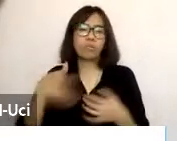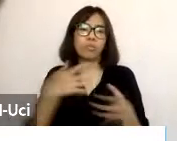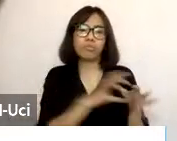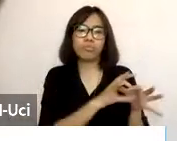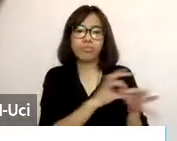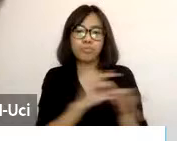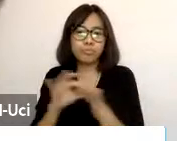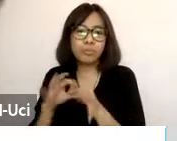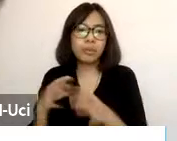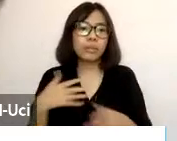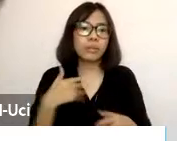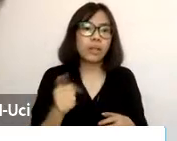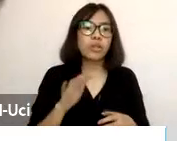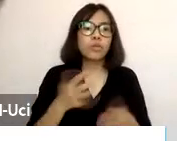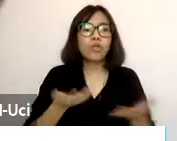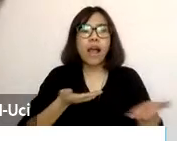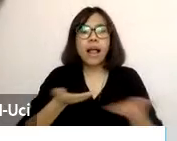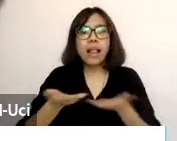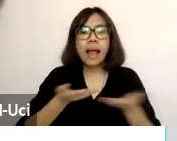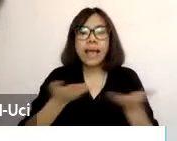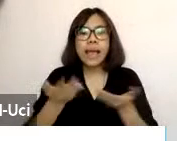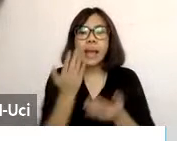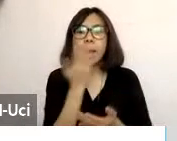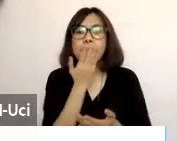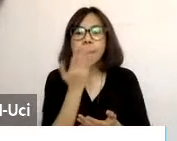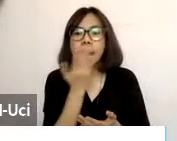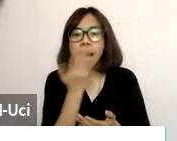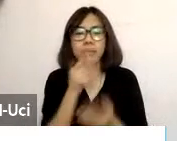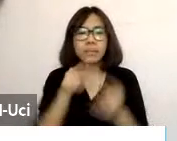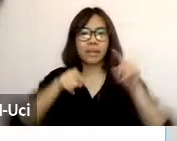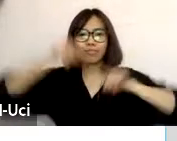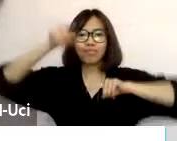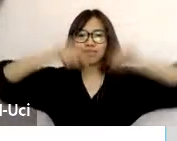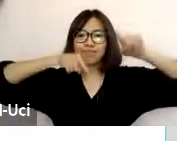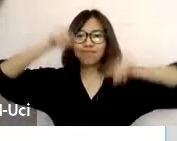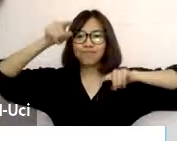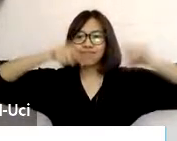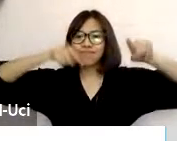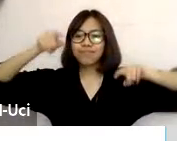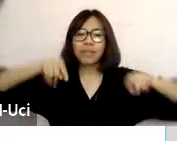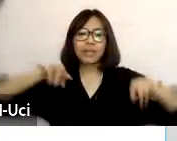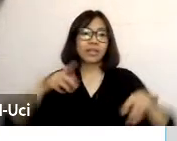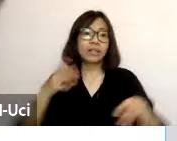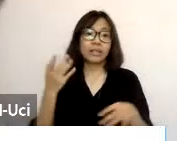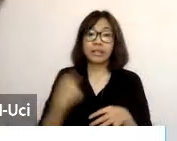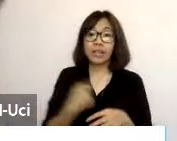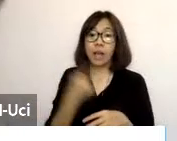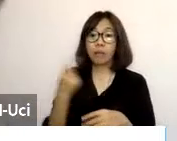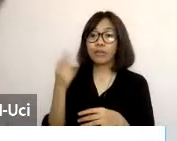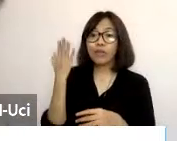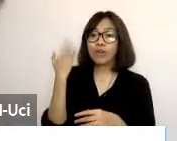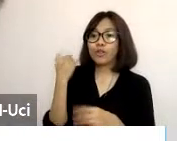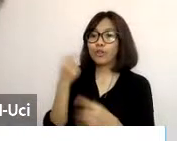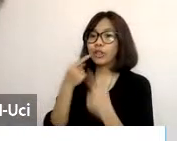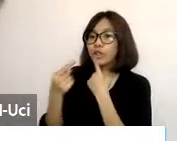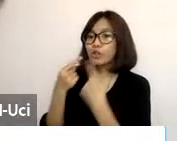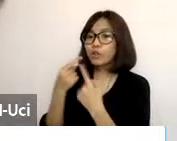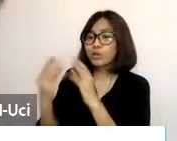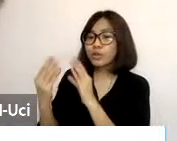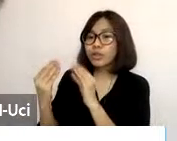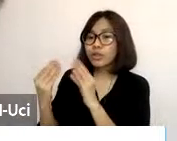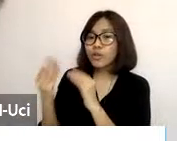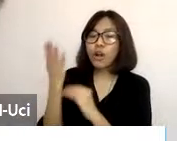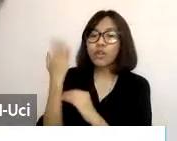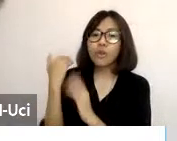satu lagi dari empunya layanan multibahasa nah ini pada saat kami diskusi dengan apa waktu dengan dalam sebuah